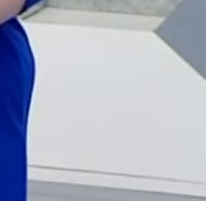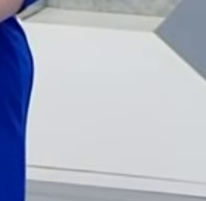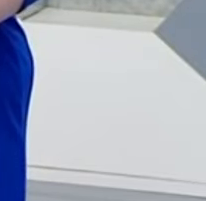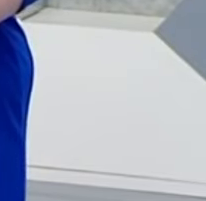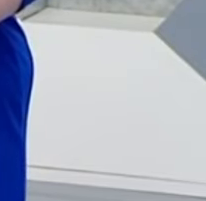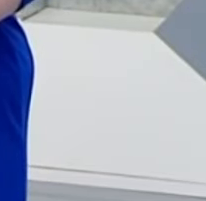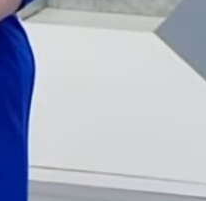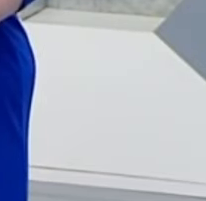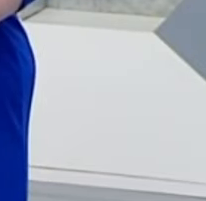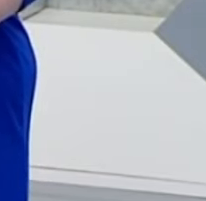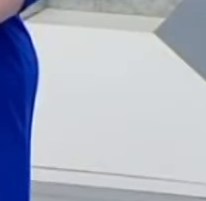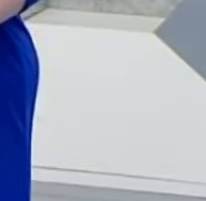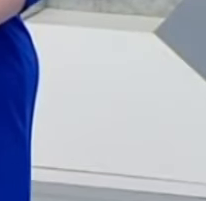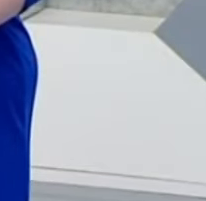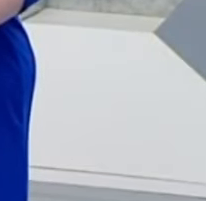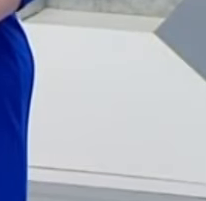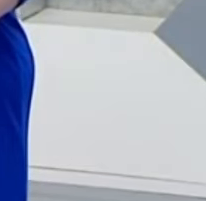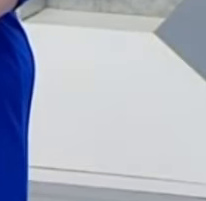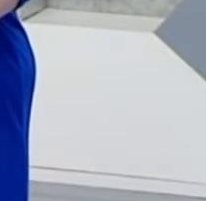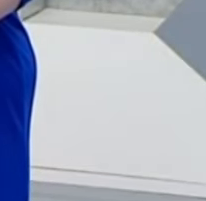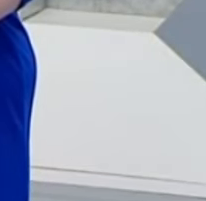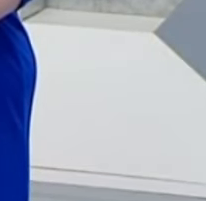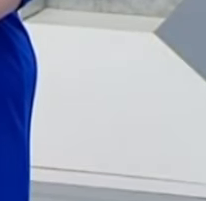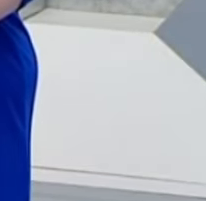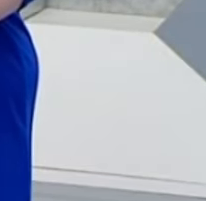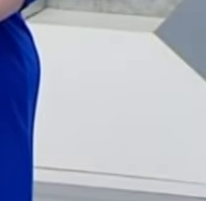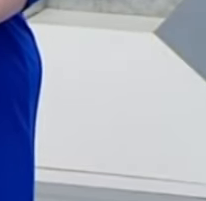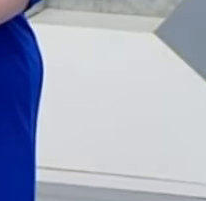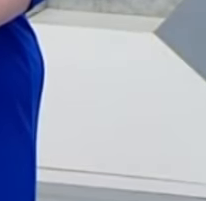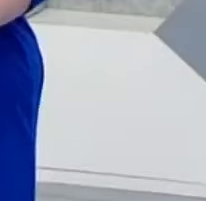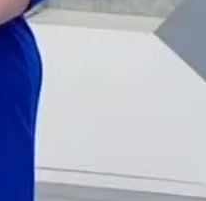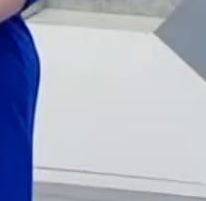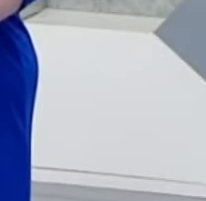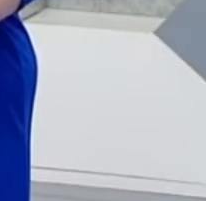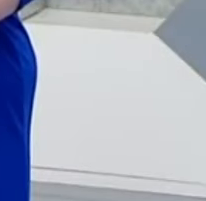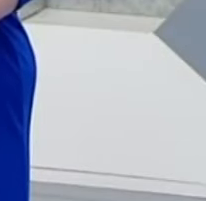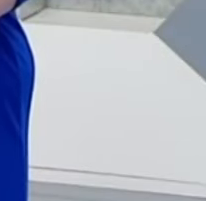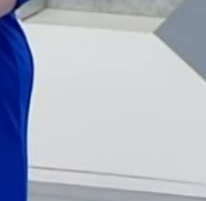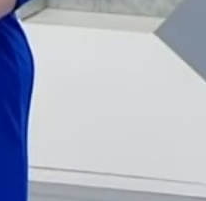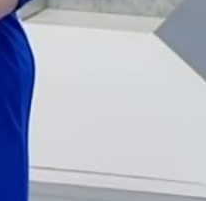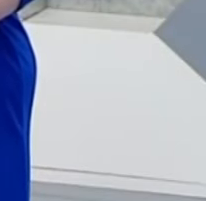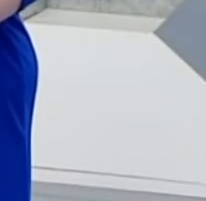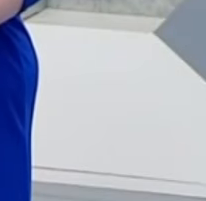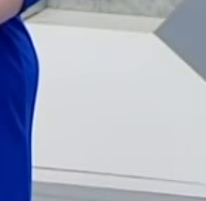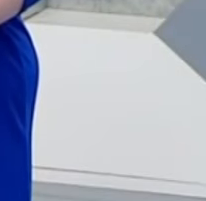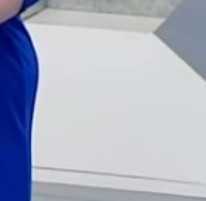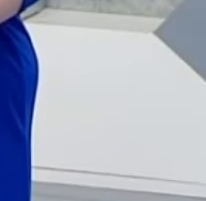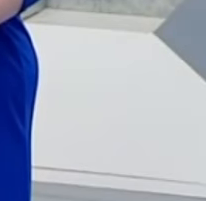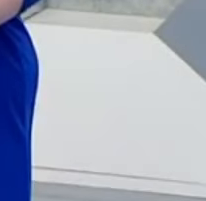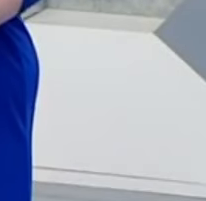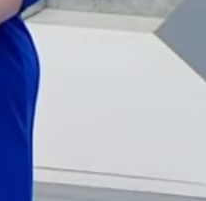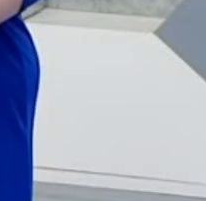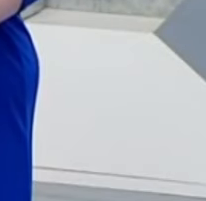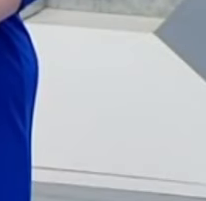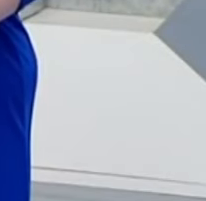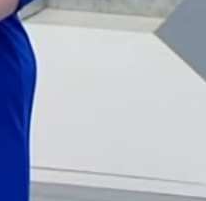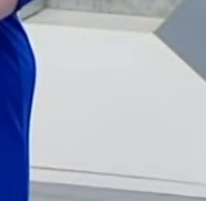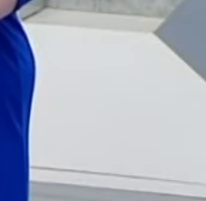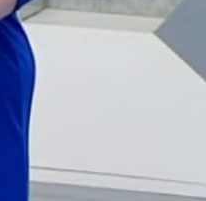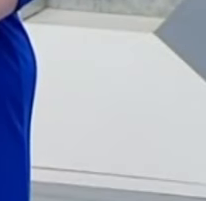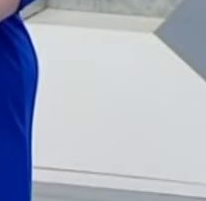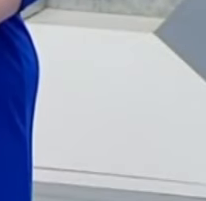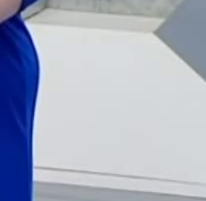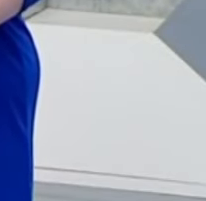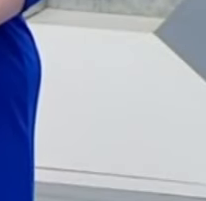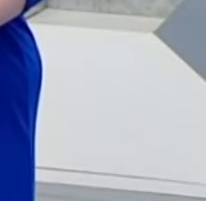Kapuso, para sa mga maiinit na balita, mag-subscribe sa GMA Integrated News sa YouTube. Sa mga kapuso naman abroad, subaybayan nyo kami sa